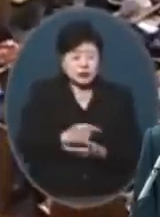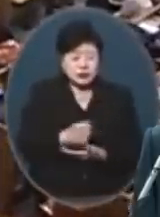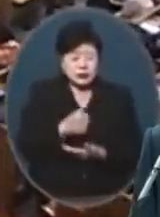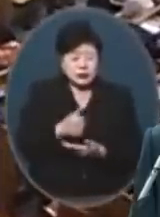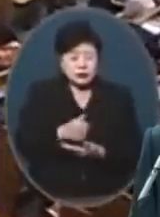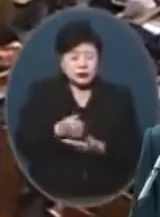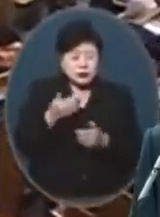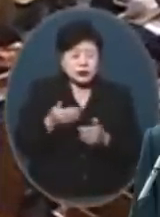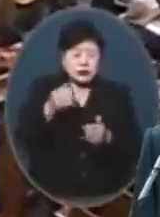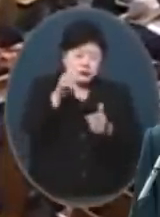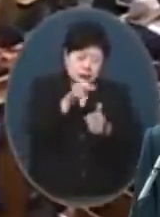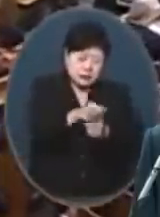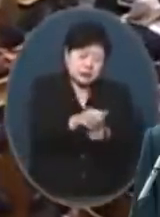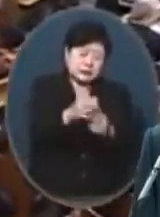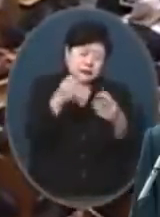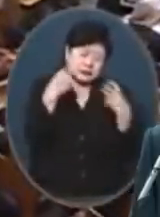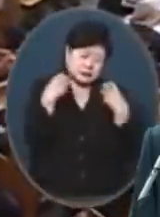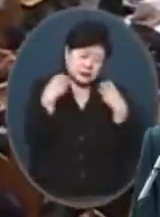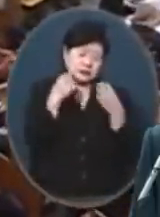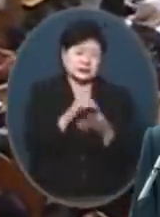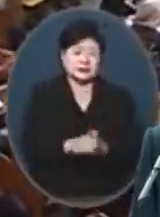그에게 담당시켰다.